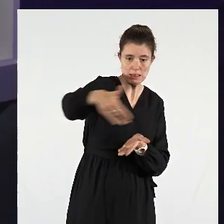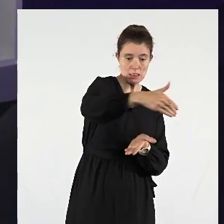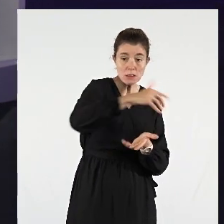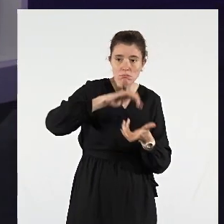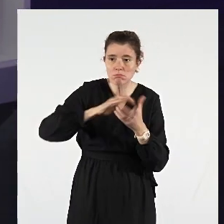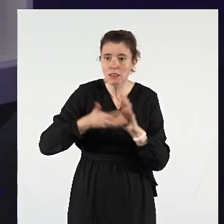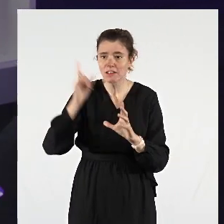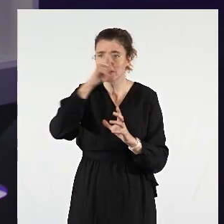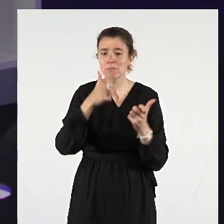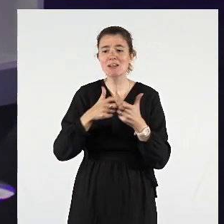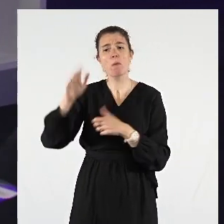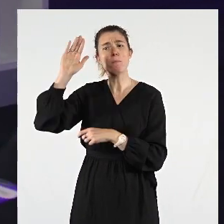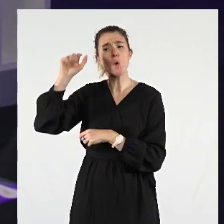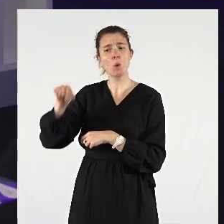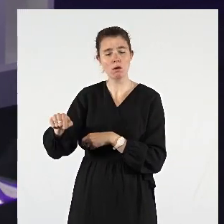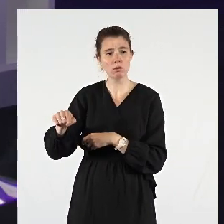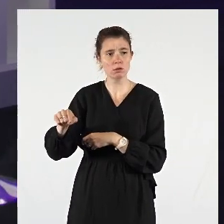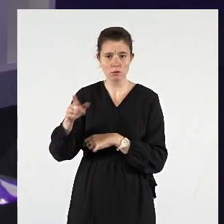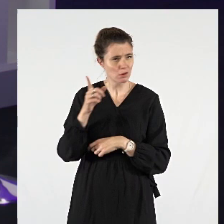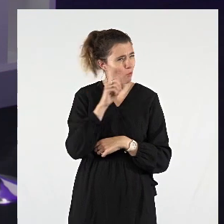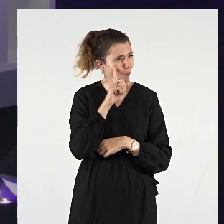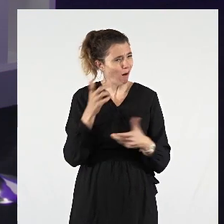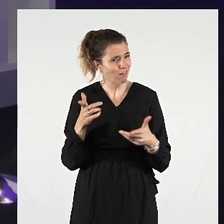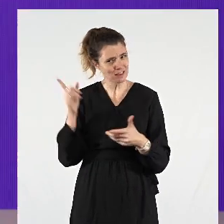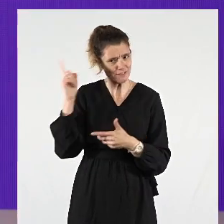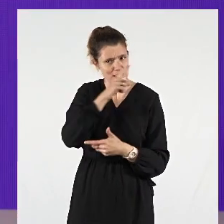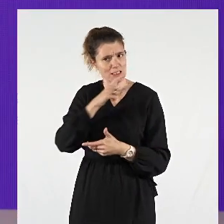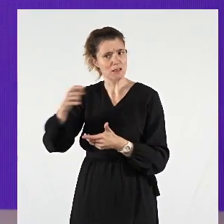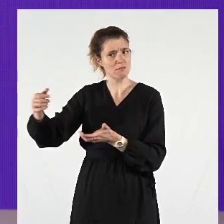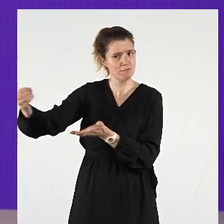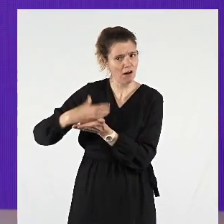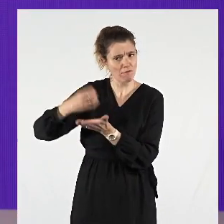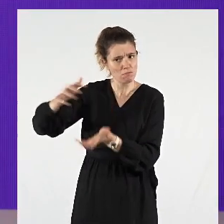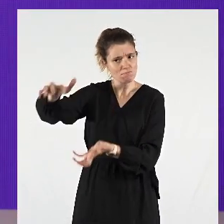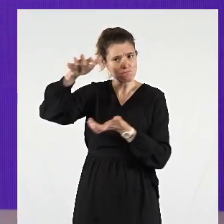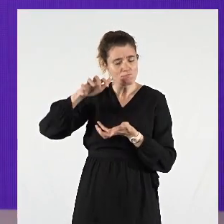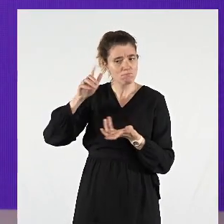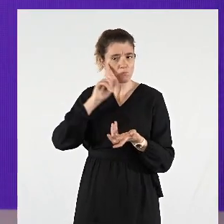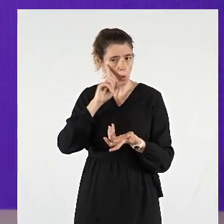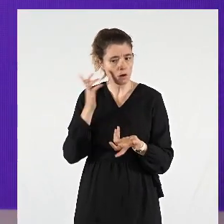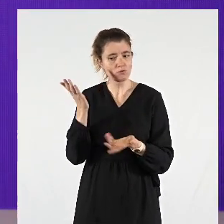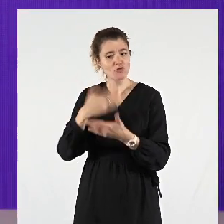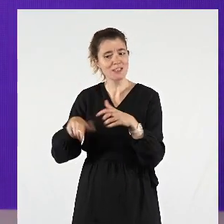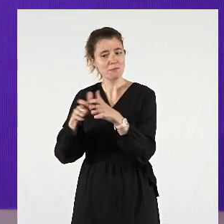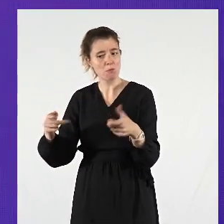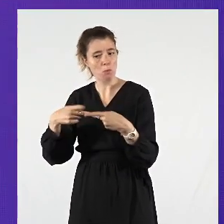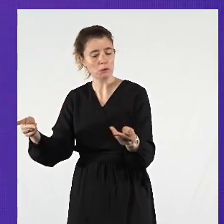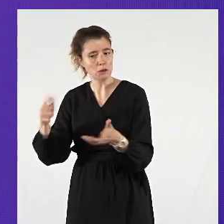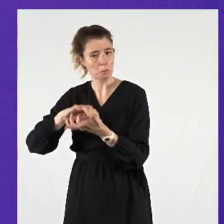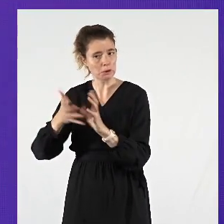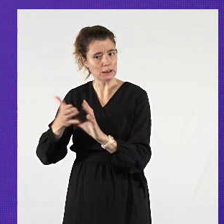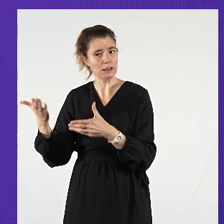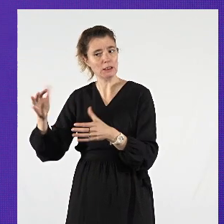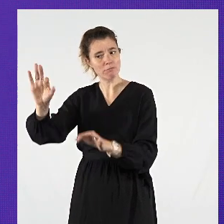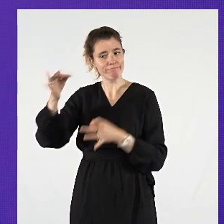les bleus. Pourquoi ça a été plutôt particulièrement difficile d'avoir la photo dans les établissements publics ? Alors, dans